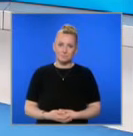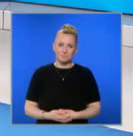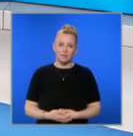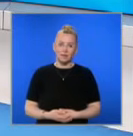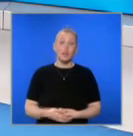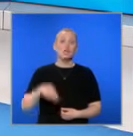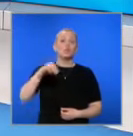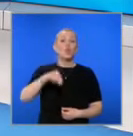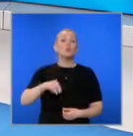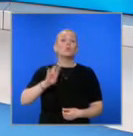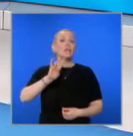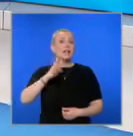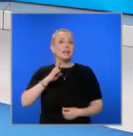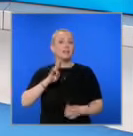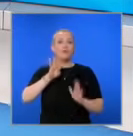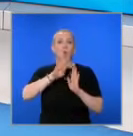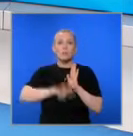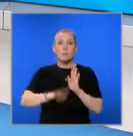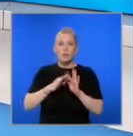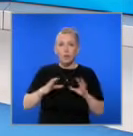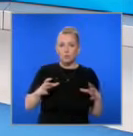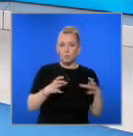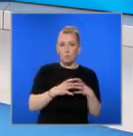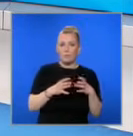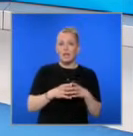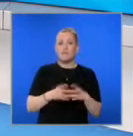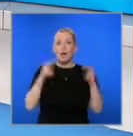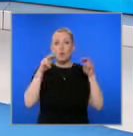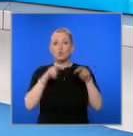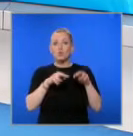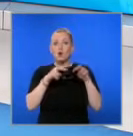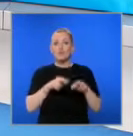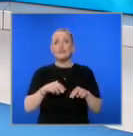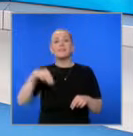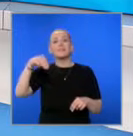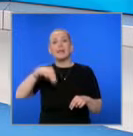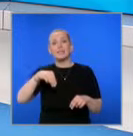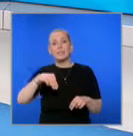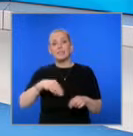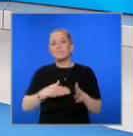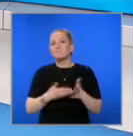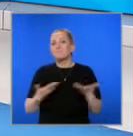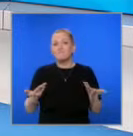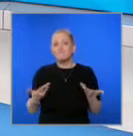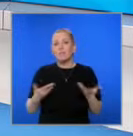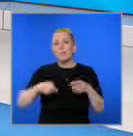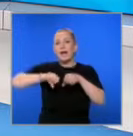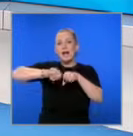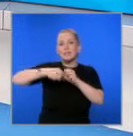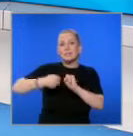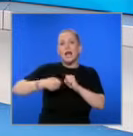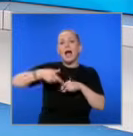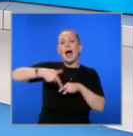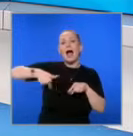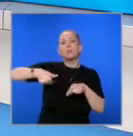Тодор Неделев отпадна от групата на националния отбор по футбол за контролите с Танзания и Азербайджан в края на март заради контузия. Той е с разкъсан адуктор